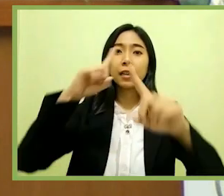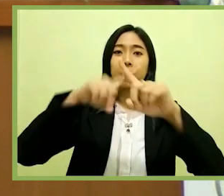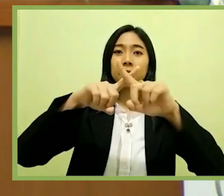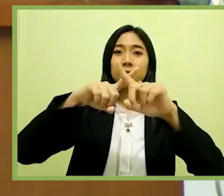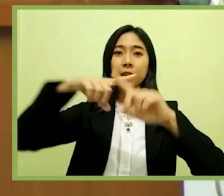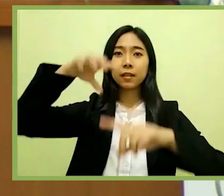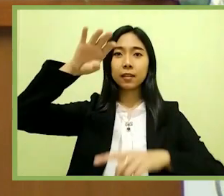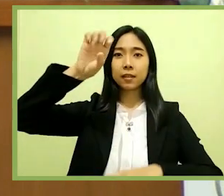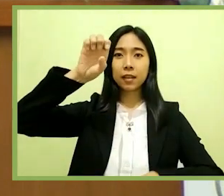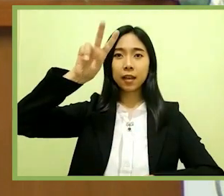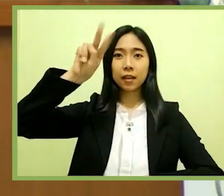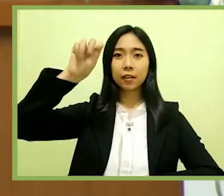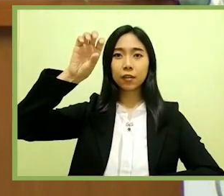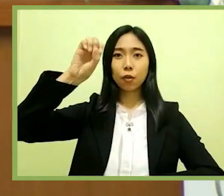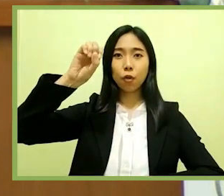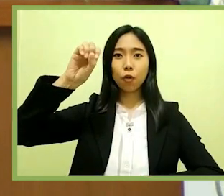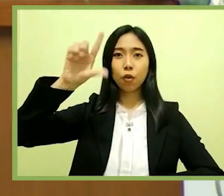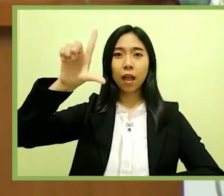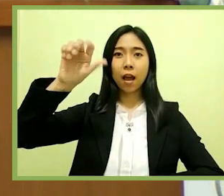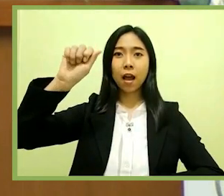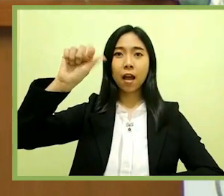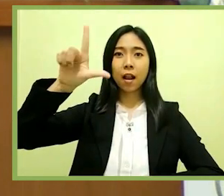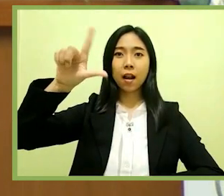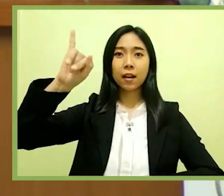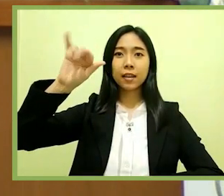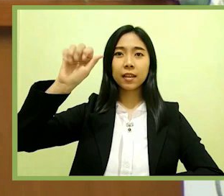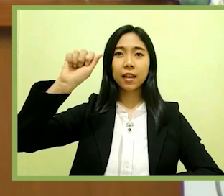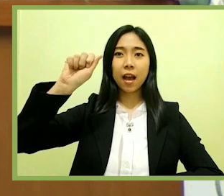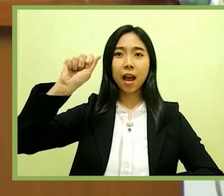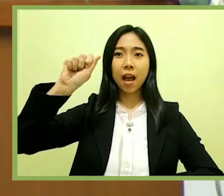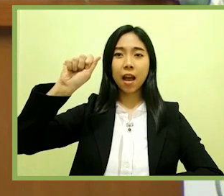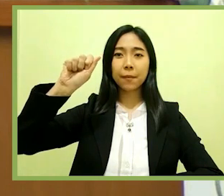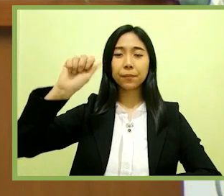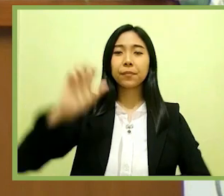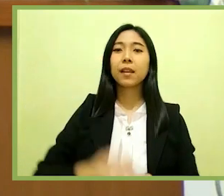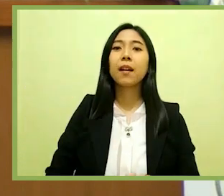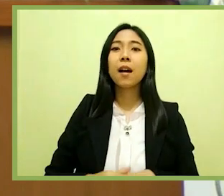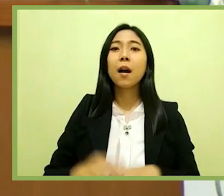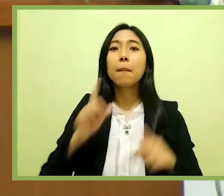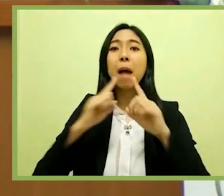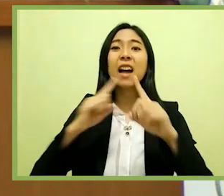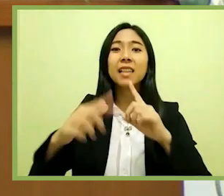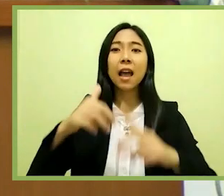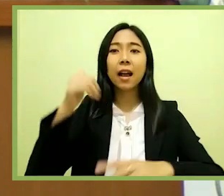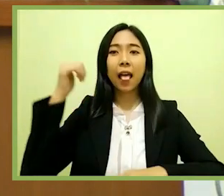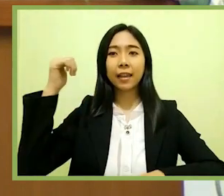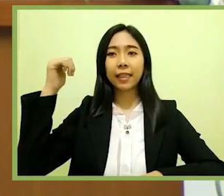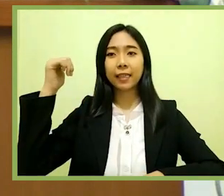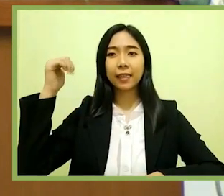bahasa asing. Jadi ibaratnya saya bukan orang Sunda, saya tidak berbahasa